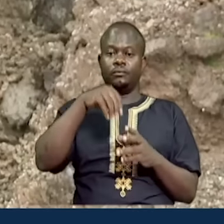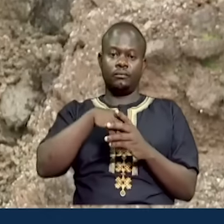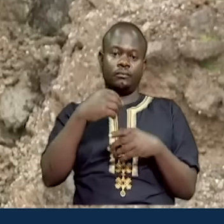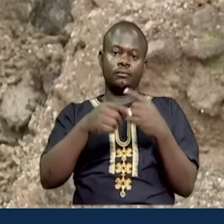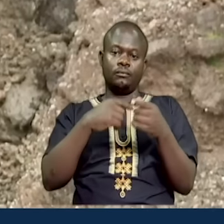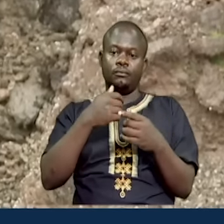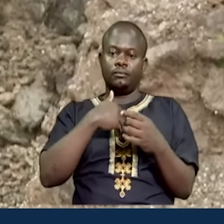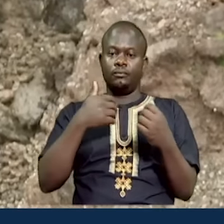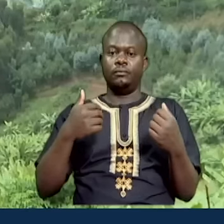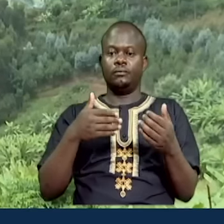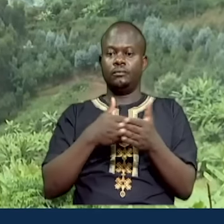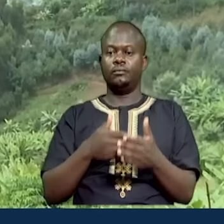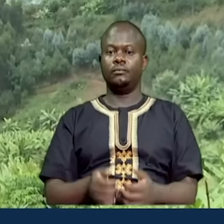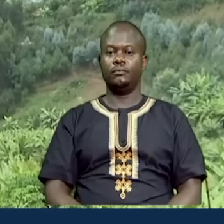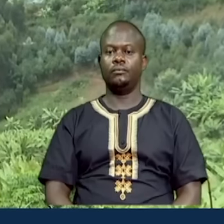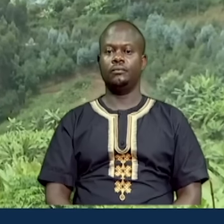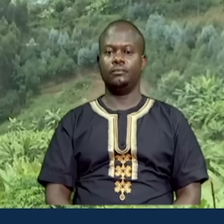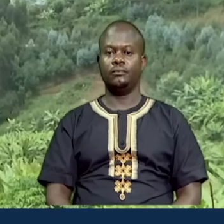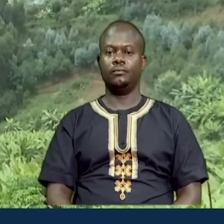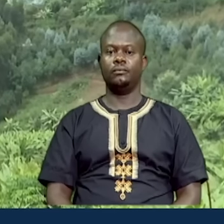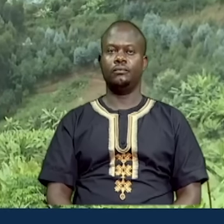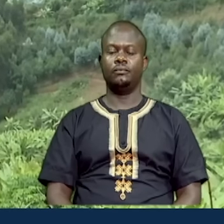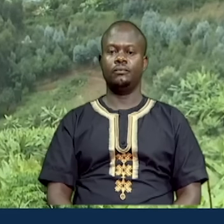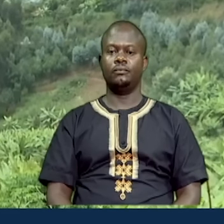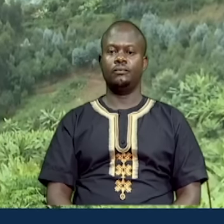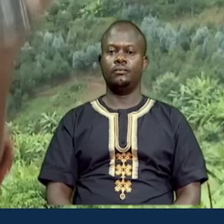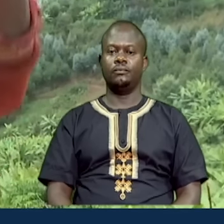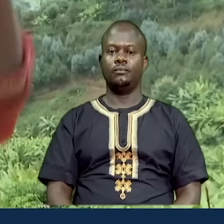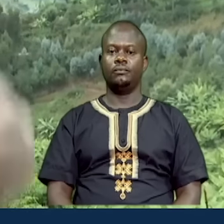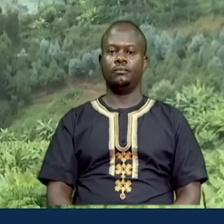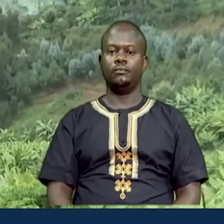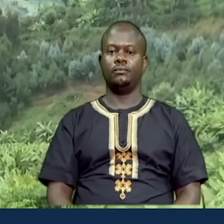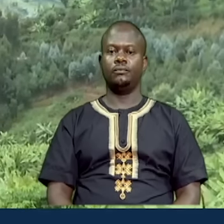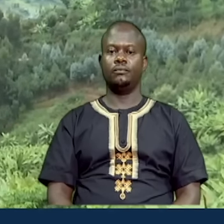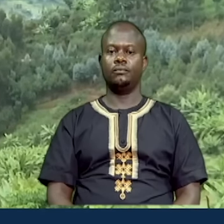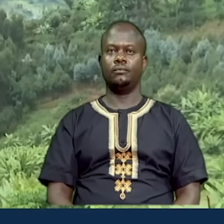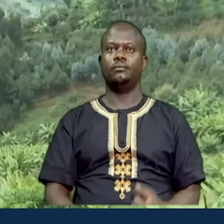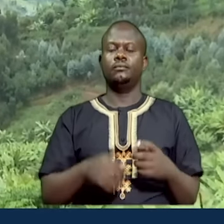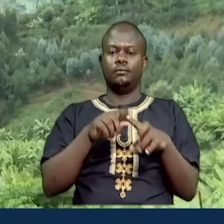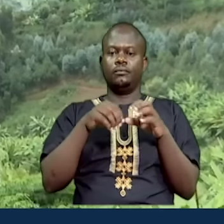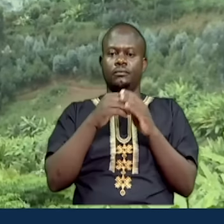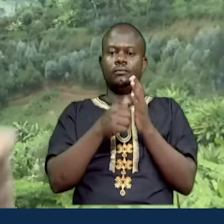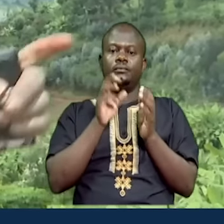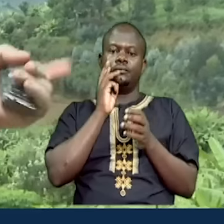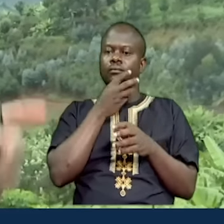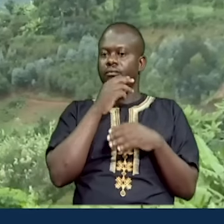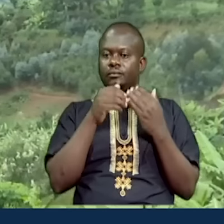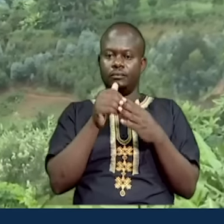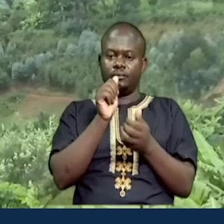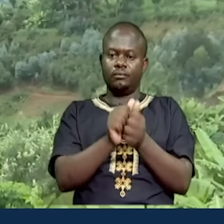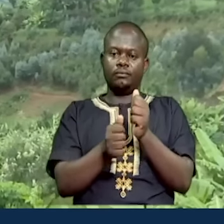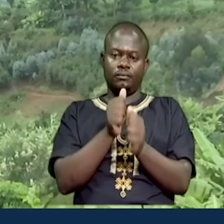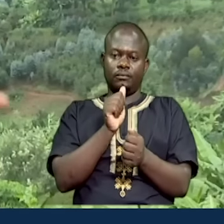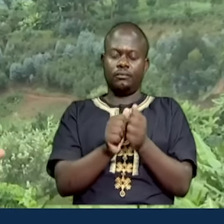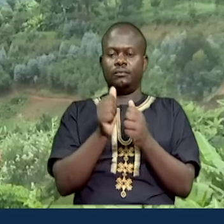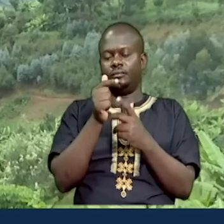bikomeje kubagiraho imbogamizi. Bitewe n'ikibazo cy'amazi y'ibiza tujya duhana n'amanuka mu misozi, akadusenyera